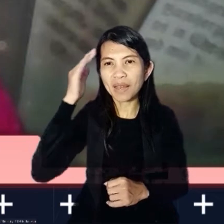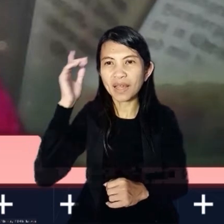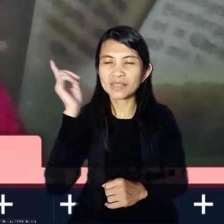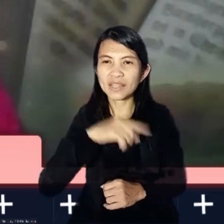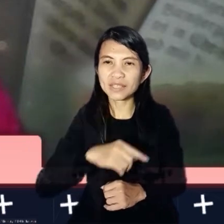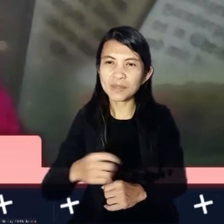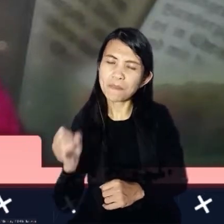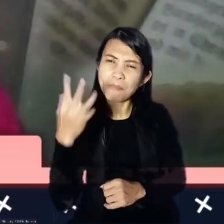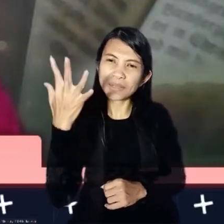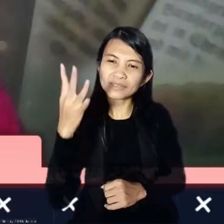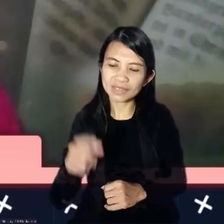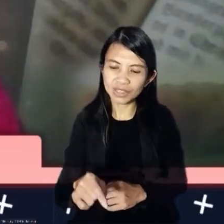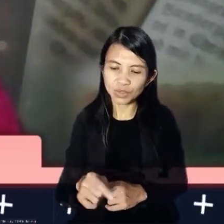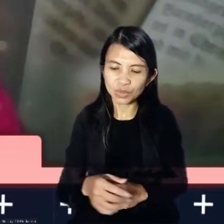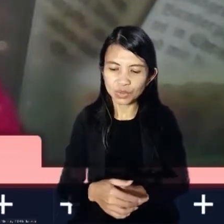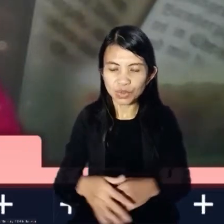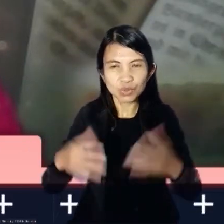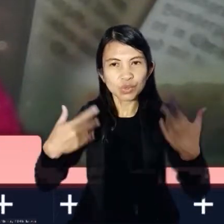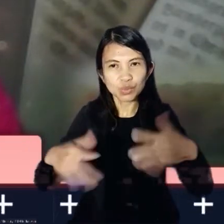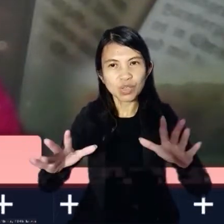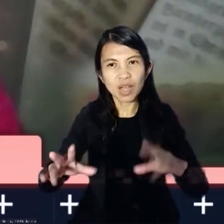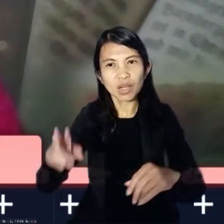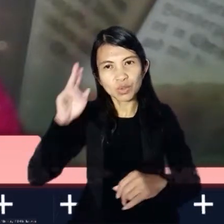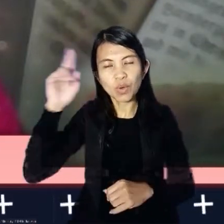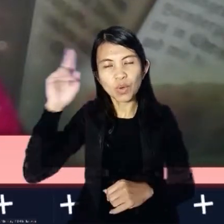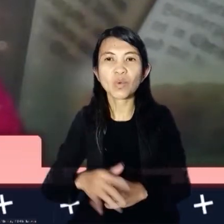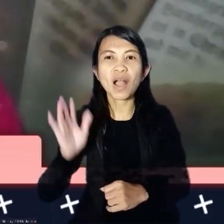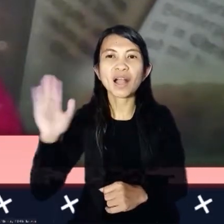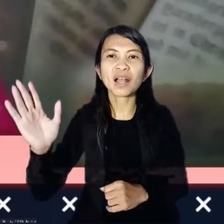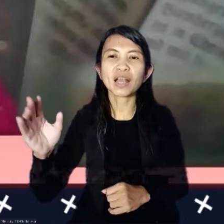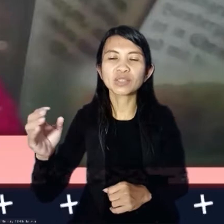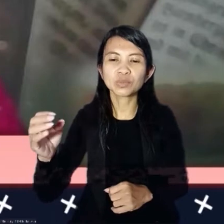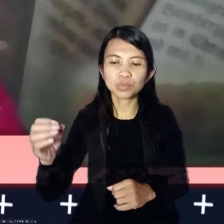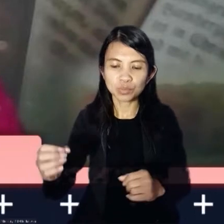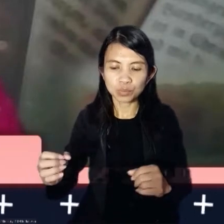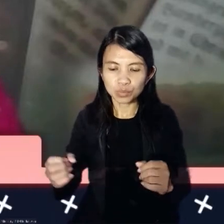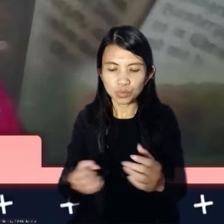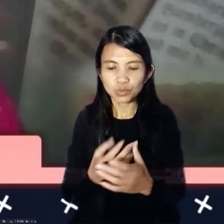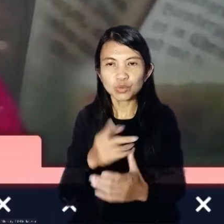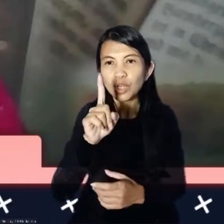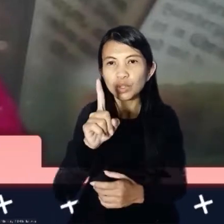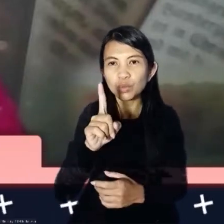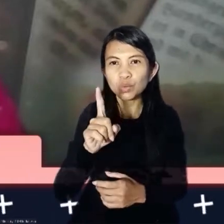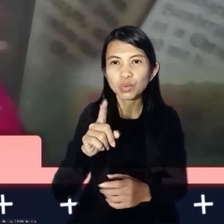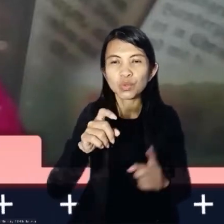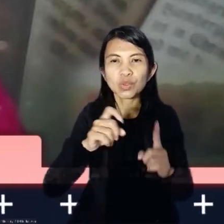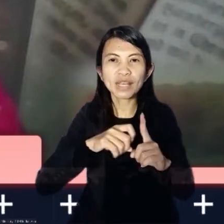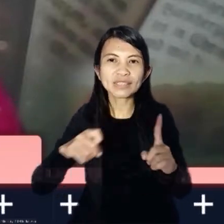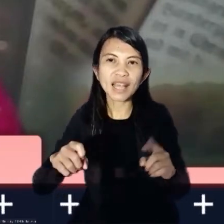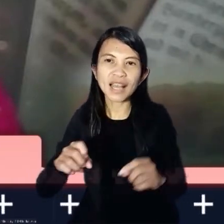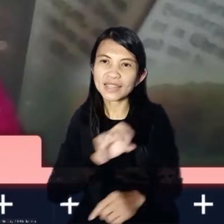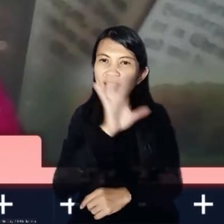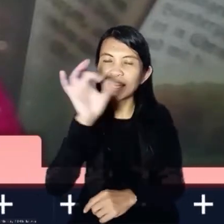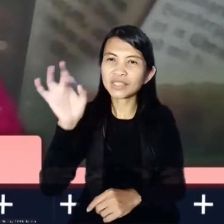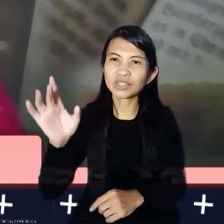sesudah tuanku akan muncul satu kerajaan lain yang kurang besar dan dari